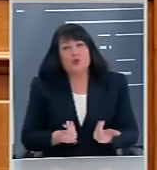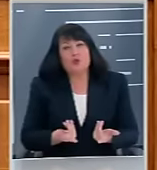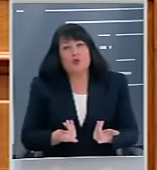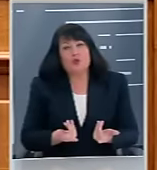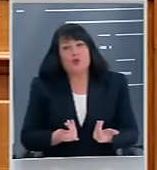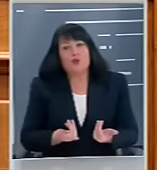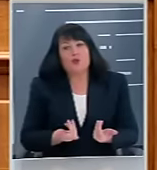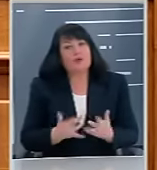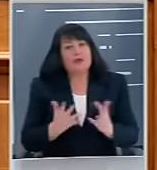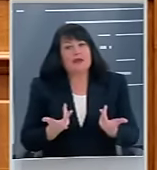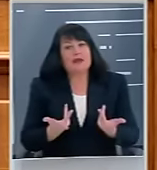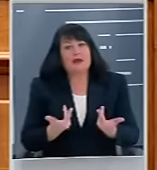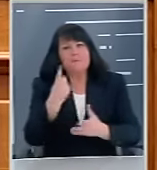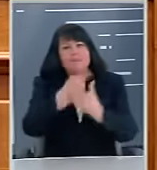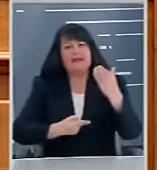ροές?